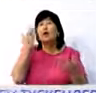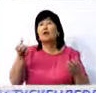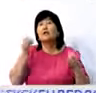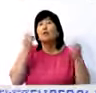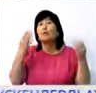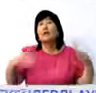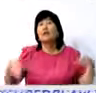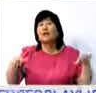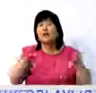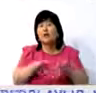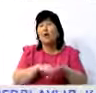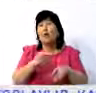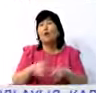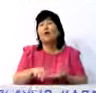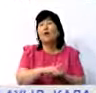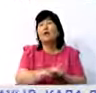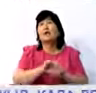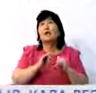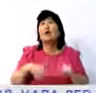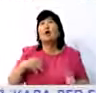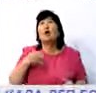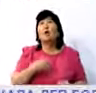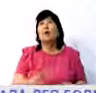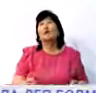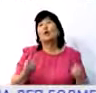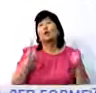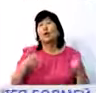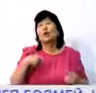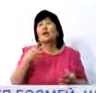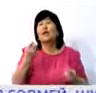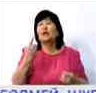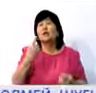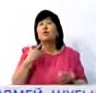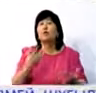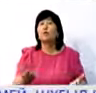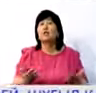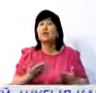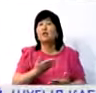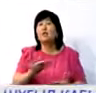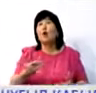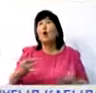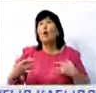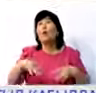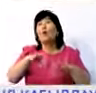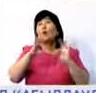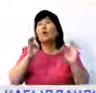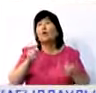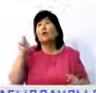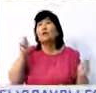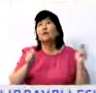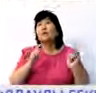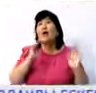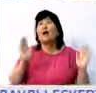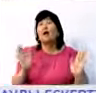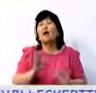мәдениетін біріктіріп, олардың бірлігін нығайтуда маңызы зор екендігін тағы бір паш еткендей болды. Өнер фестивалінде әншілеріміз түркі